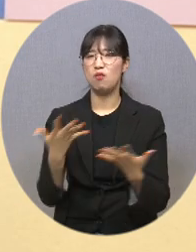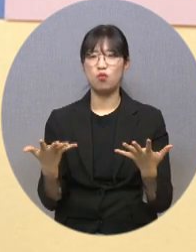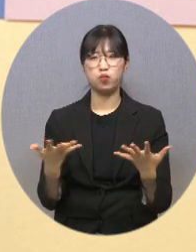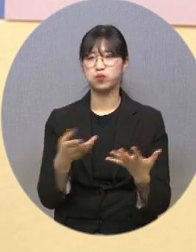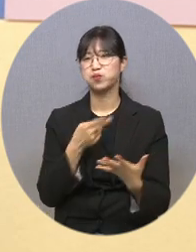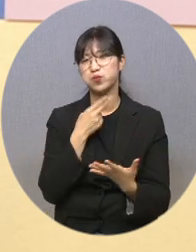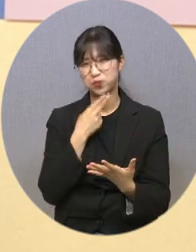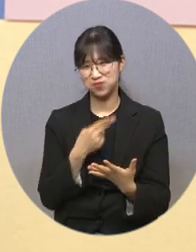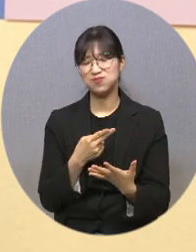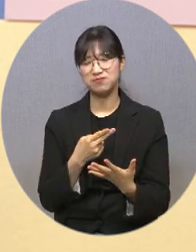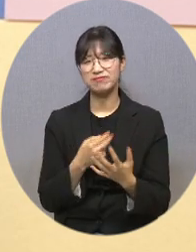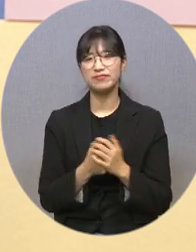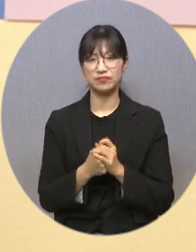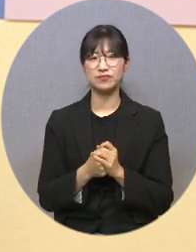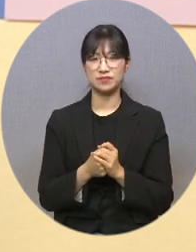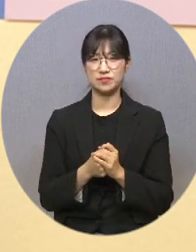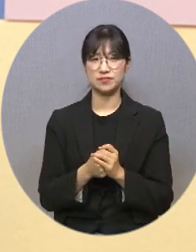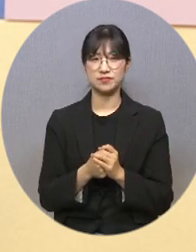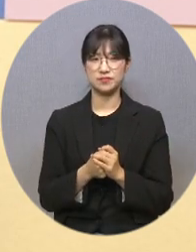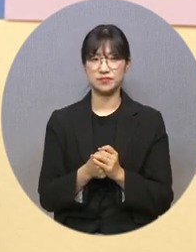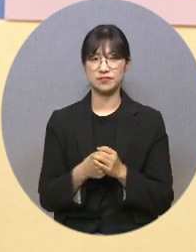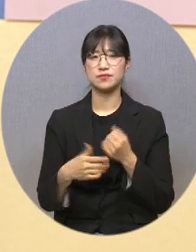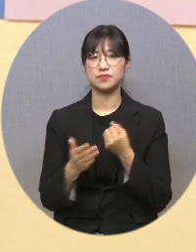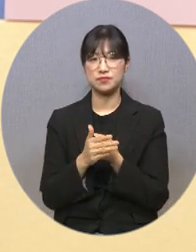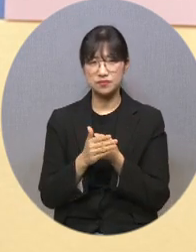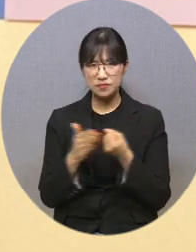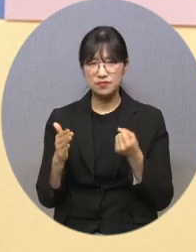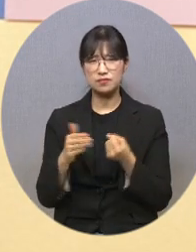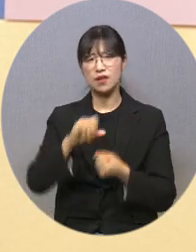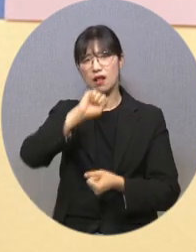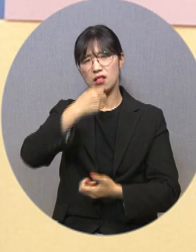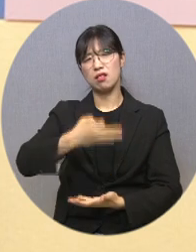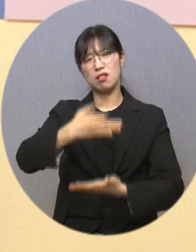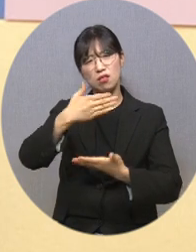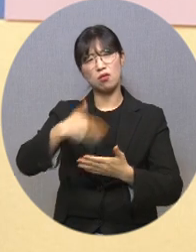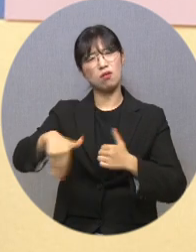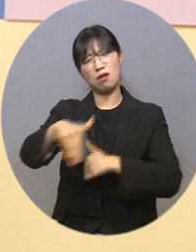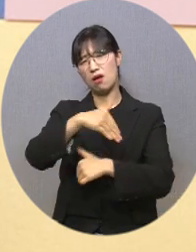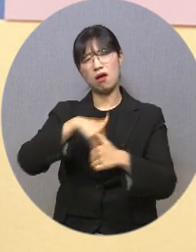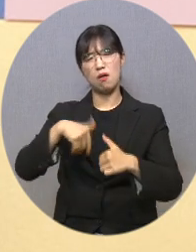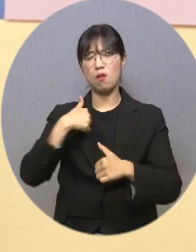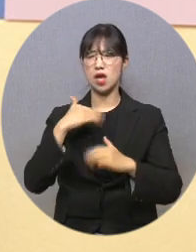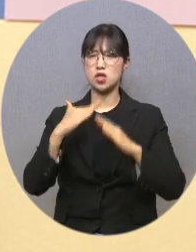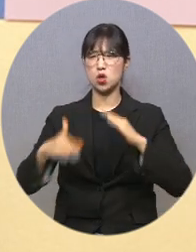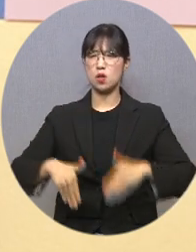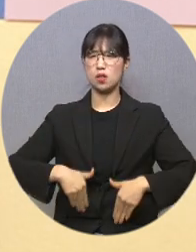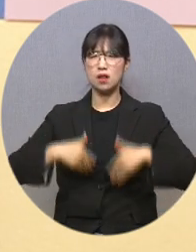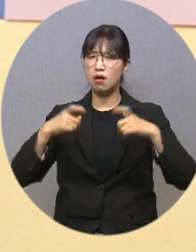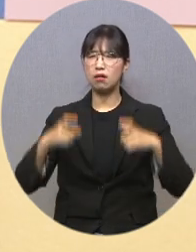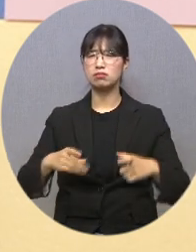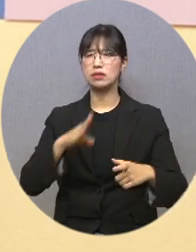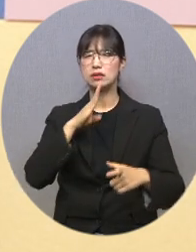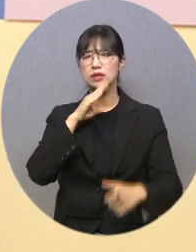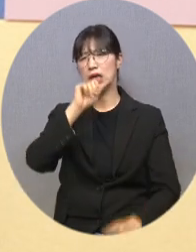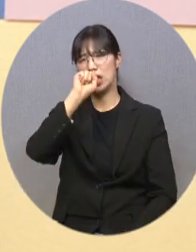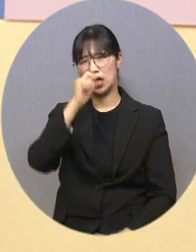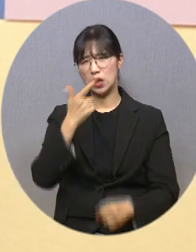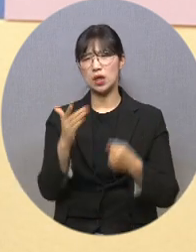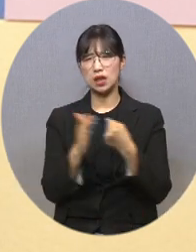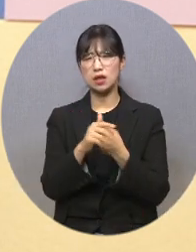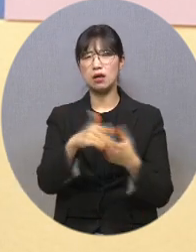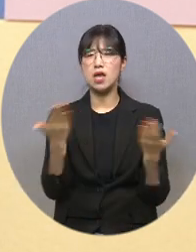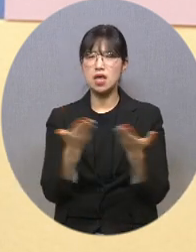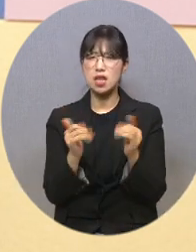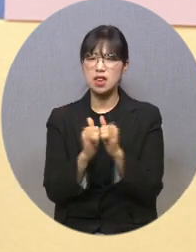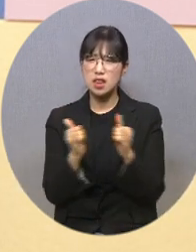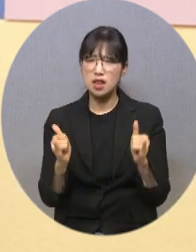안 되는 거예요. 그러니까 재정 여건이 전남도가 너무 열악하다 보니까 이제 종사자분들이 요구하고